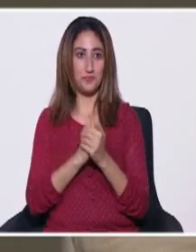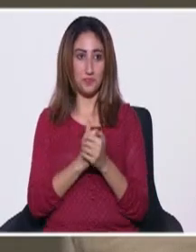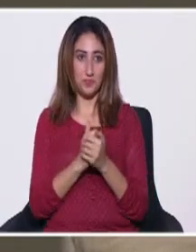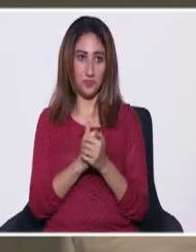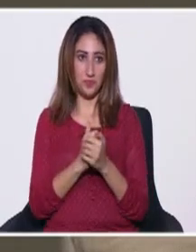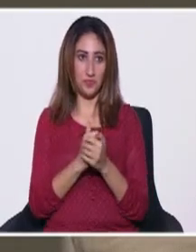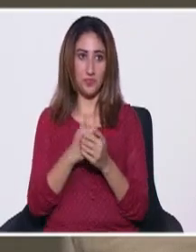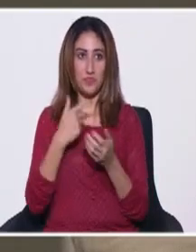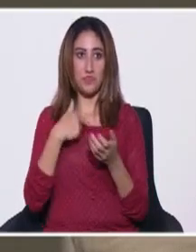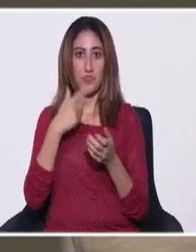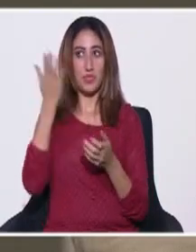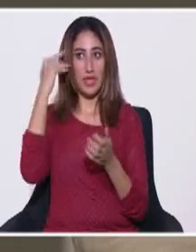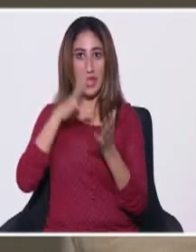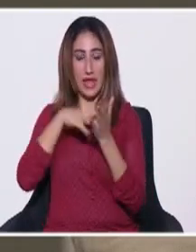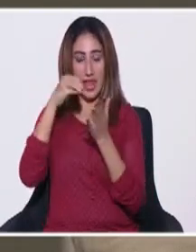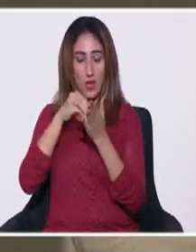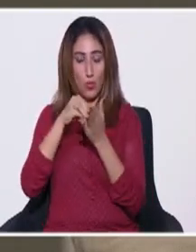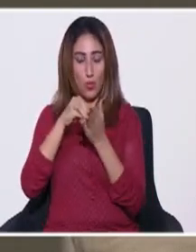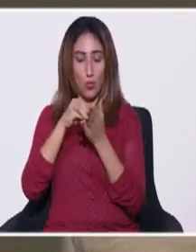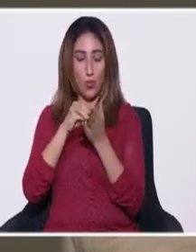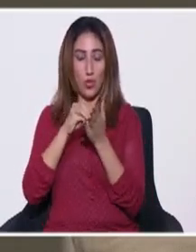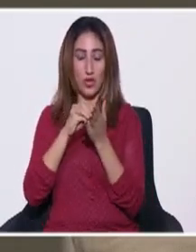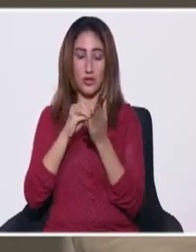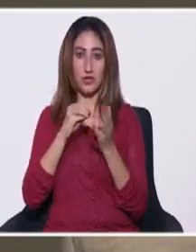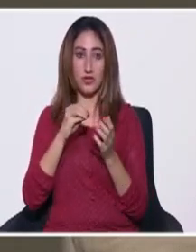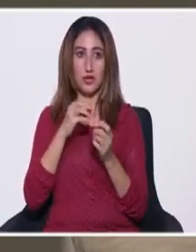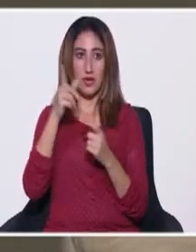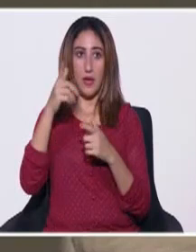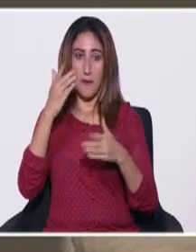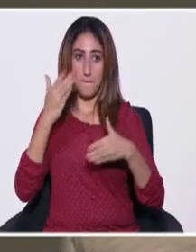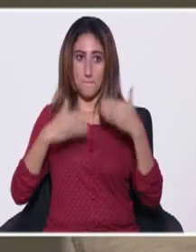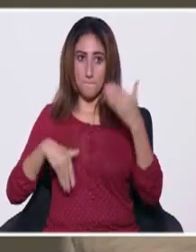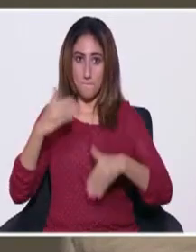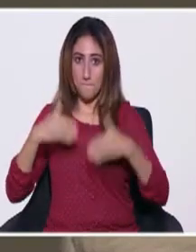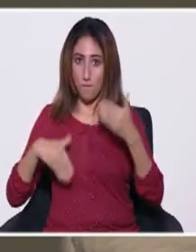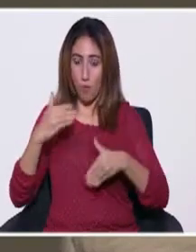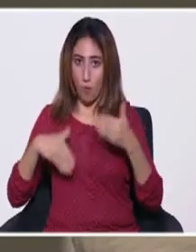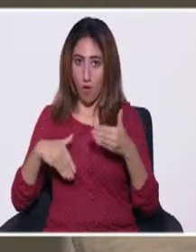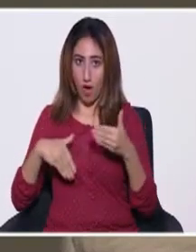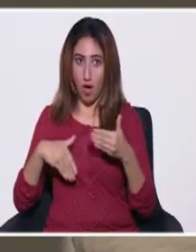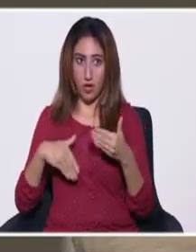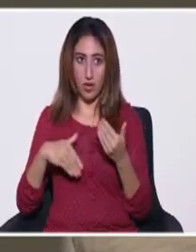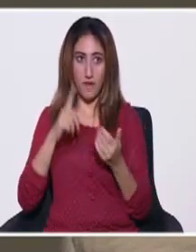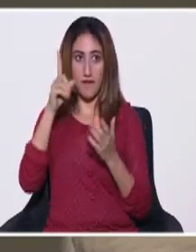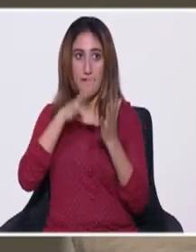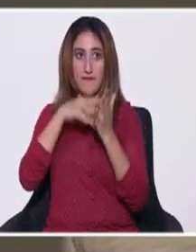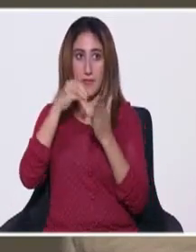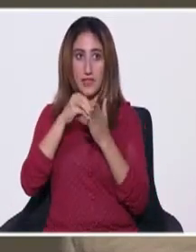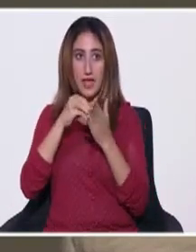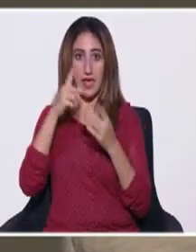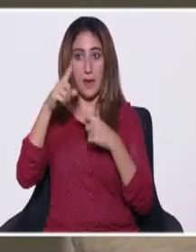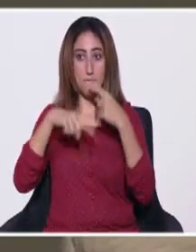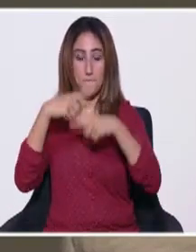فيما يتعلق ببدايه، لان هي لم تكن الاعاقه يعني في بدايه، لكن هي بعد